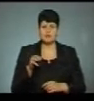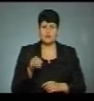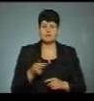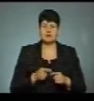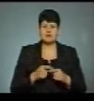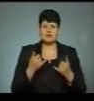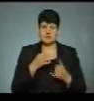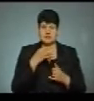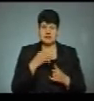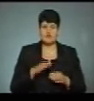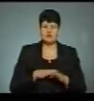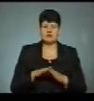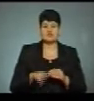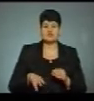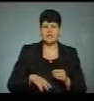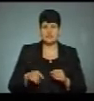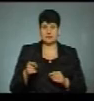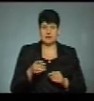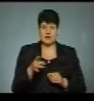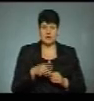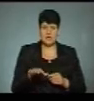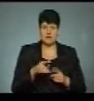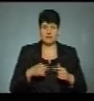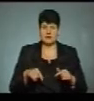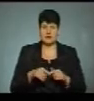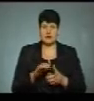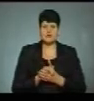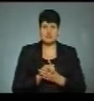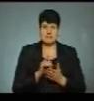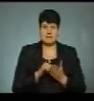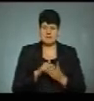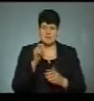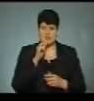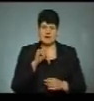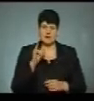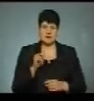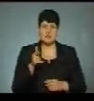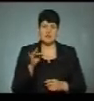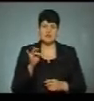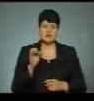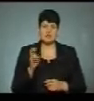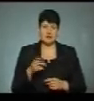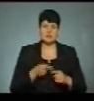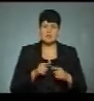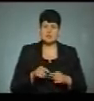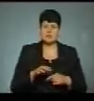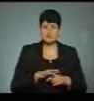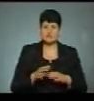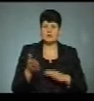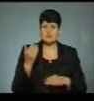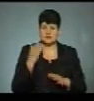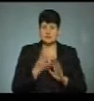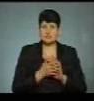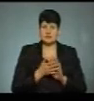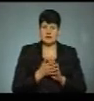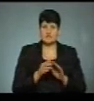виконавчий директор Тернопільського регіонального відділення Асоціації міст України Ігор Гірчак. Каже, про це йшлося на нараді в